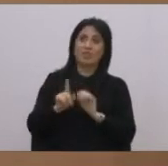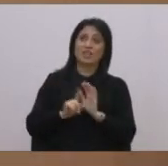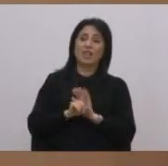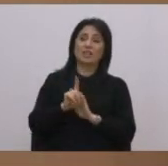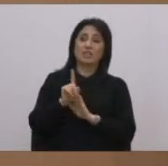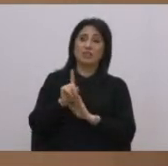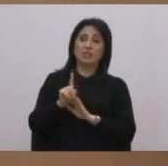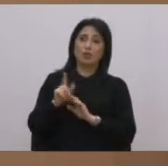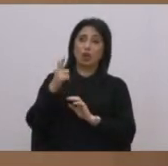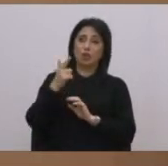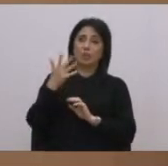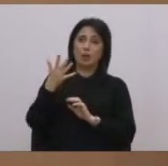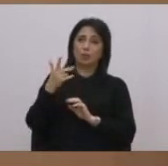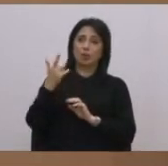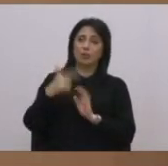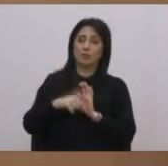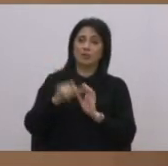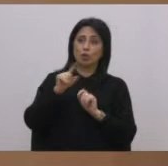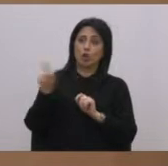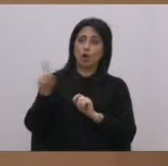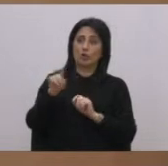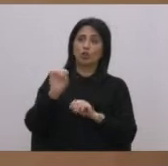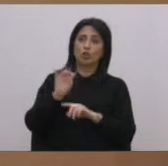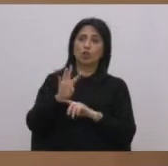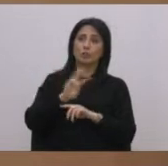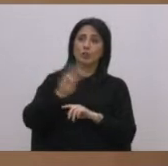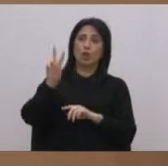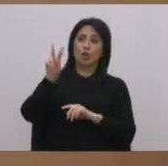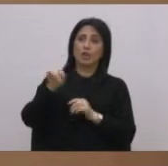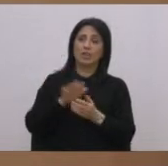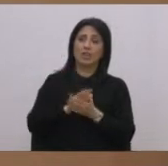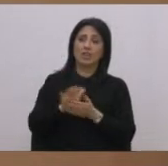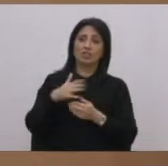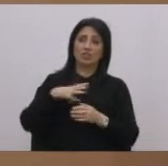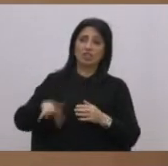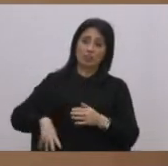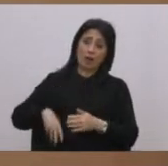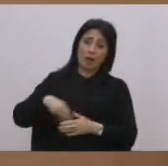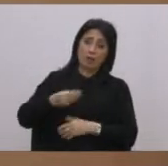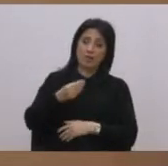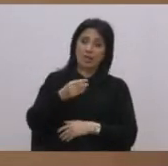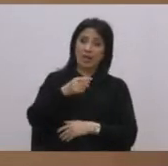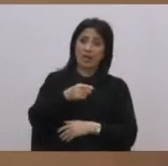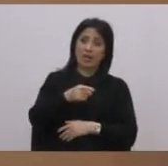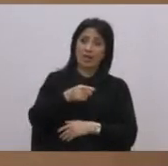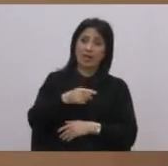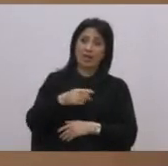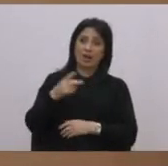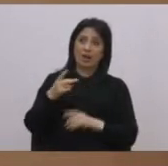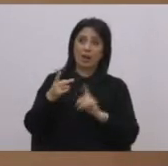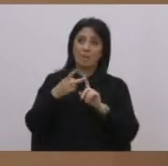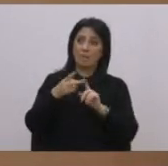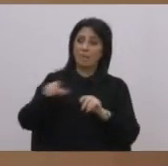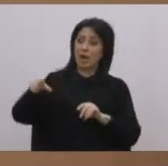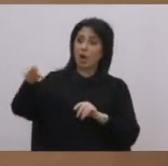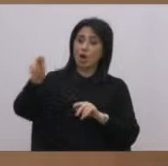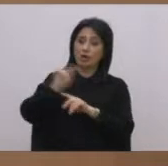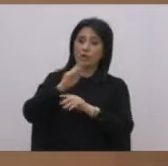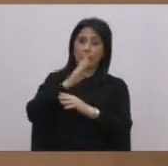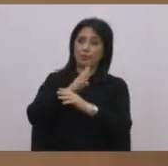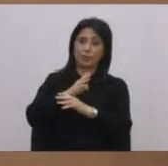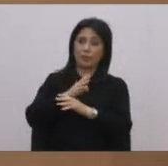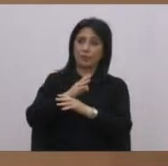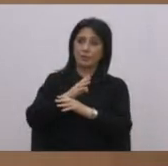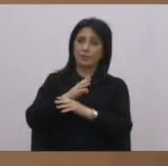ceta, ozdam eu da, ozdam eu scola și tot hmet milioane de lari, da, harge, ce nici mi-a n-am ogebul tanha. Ne ore pligeli, ca ure mi-a te bărbiru,